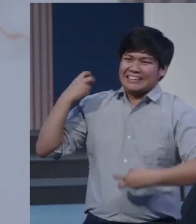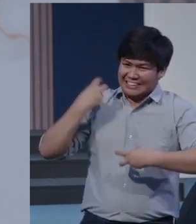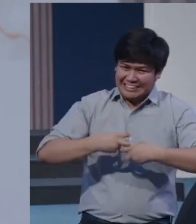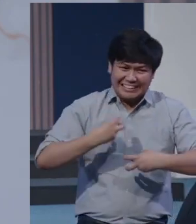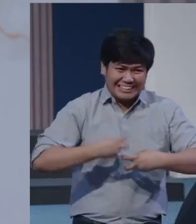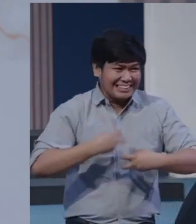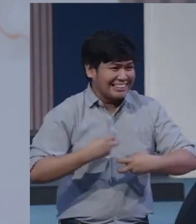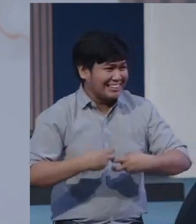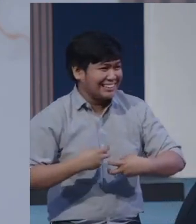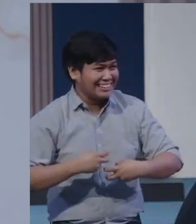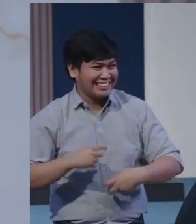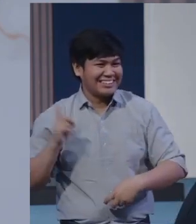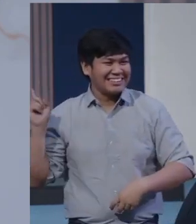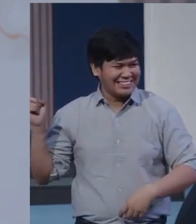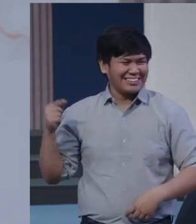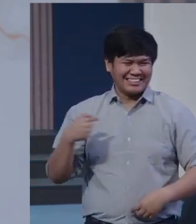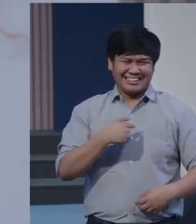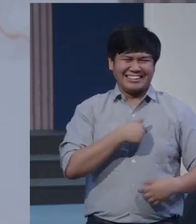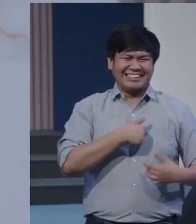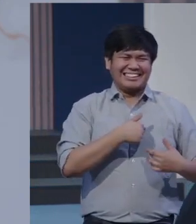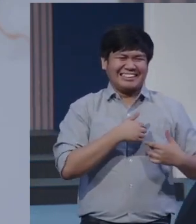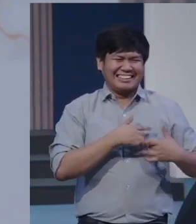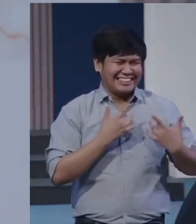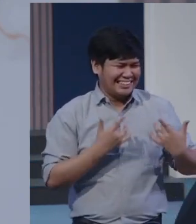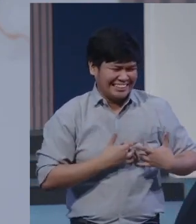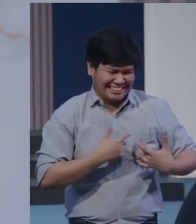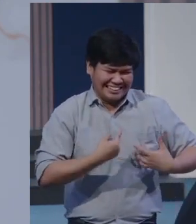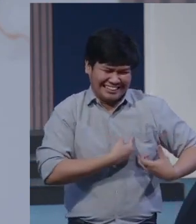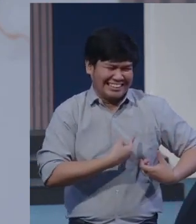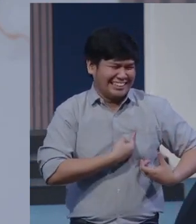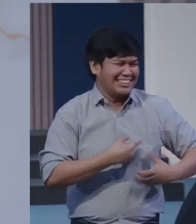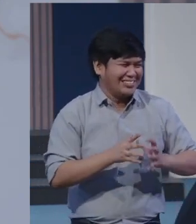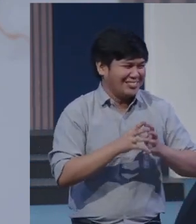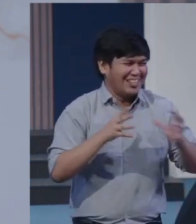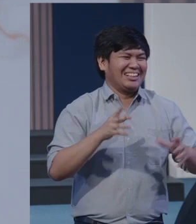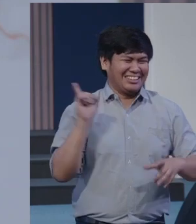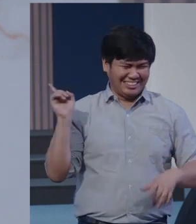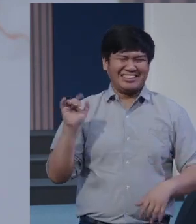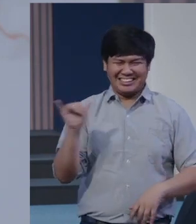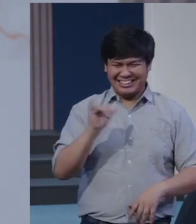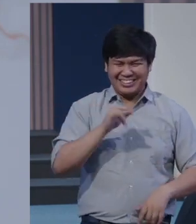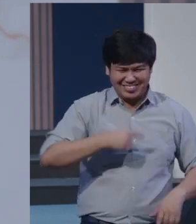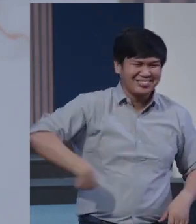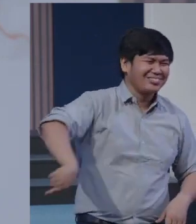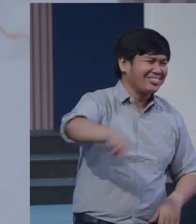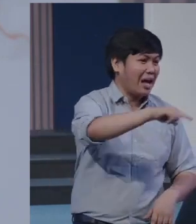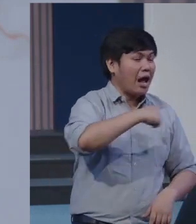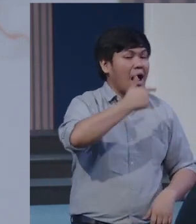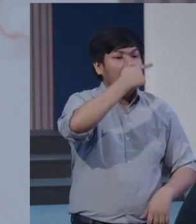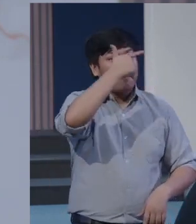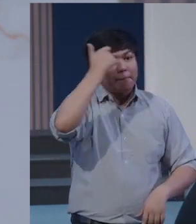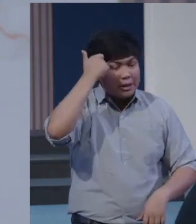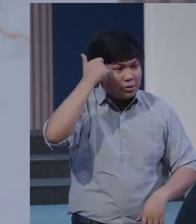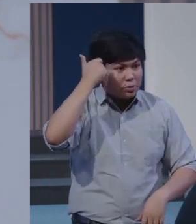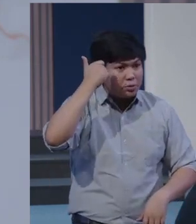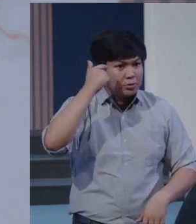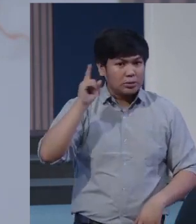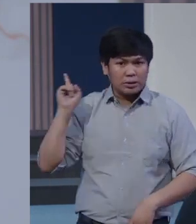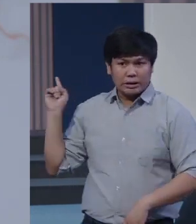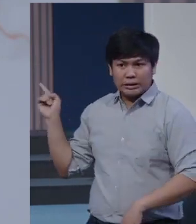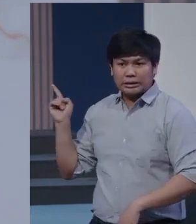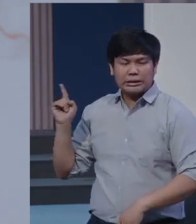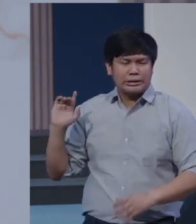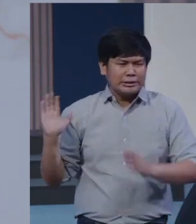Bawat sinasabi ko i binabalik ko lang sa mukha ko sapagkat magmula kaninang